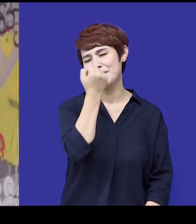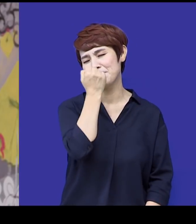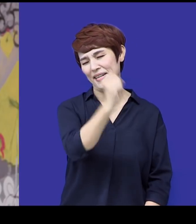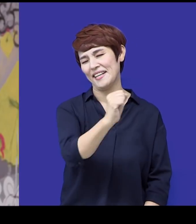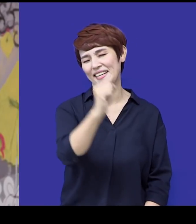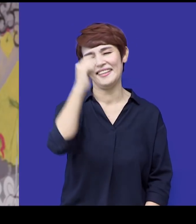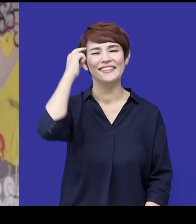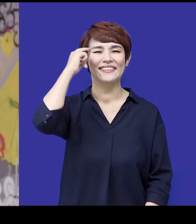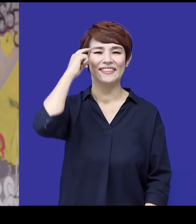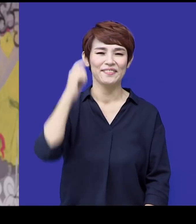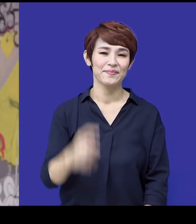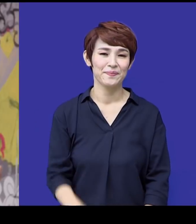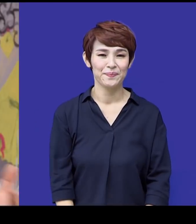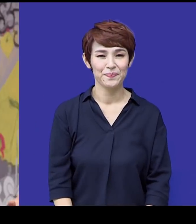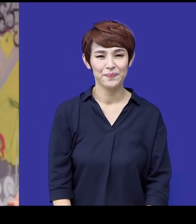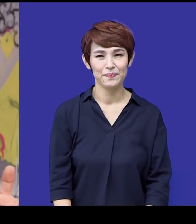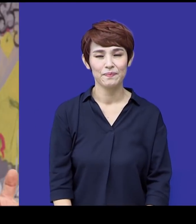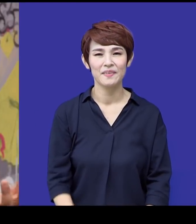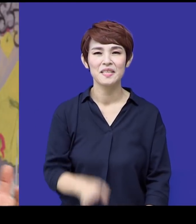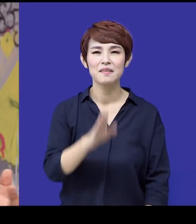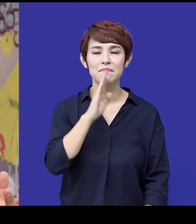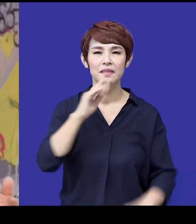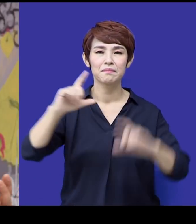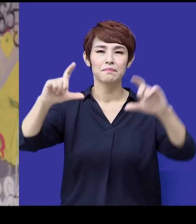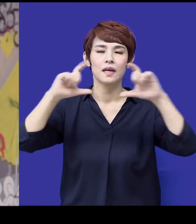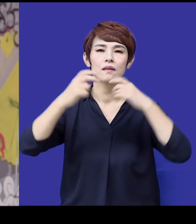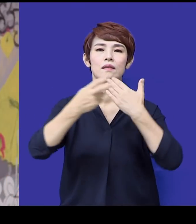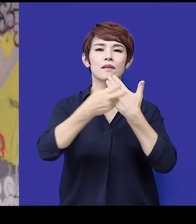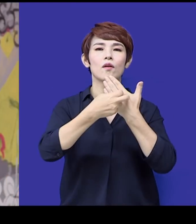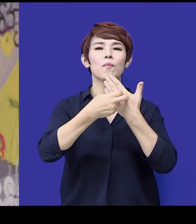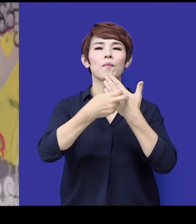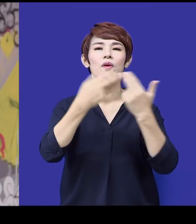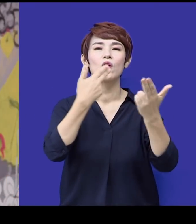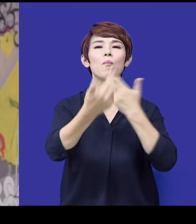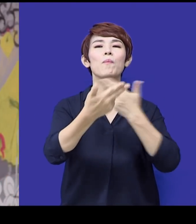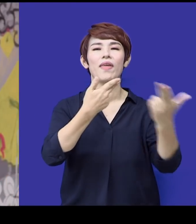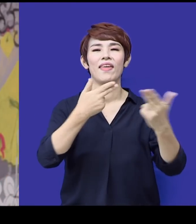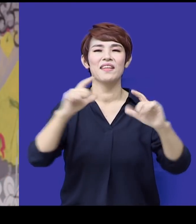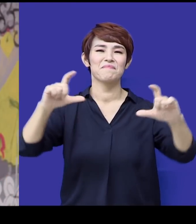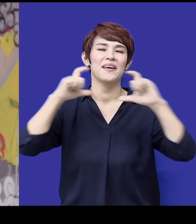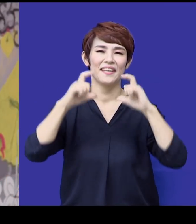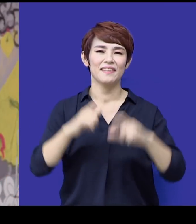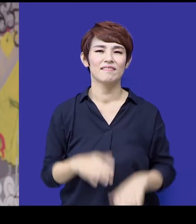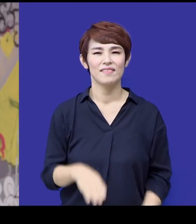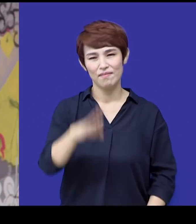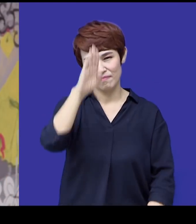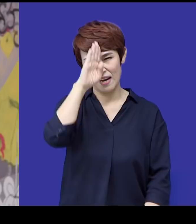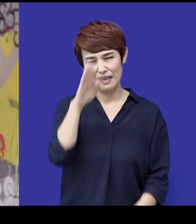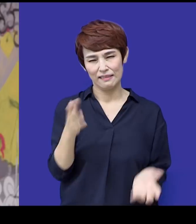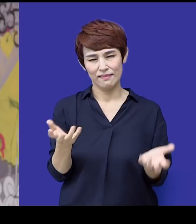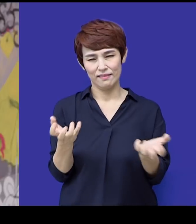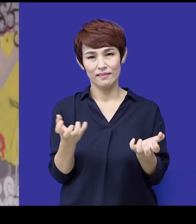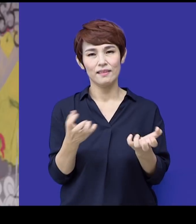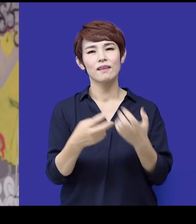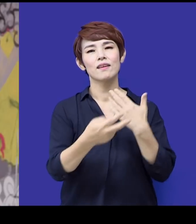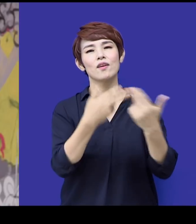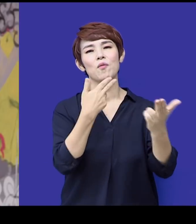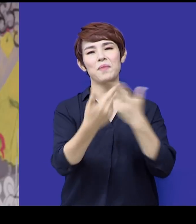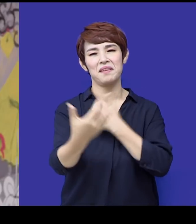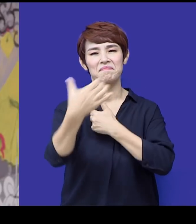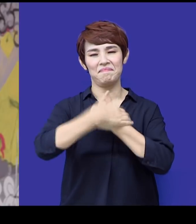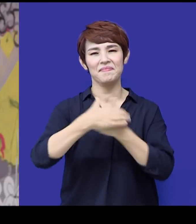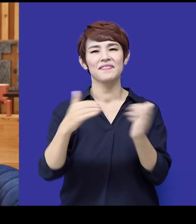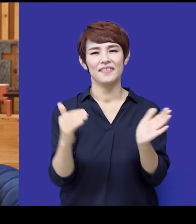이제 그렇게 하니까 진짜 협회가 떨어졌어요. 그래서 협회를 가서 3년을 이제 환자를 보게